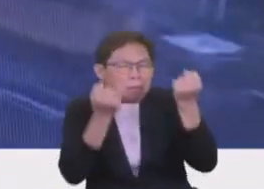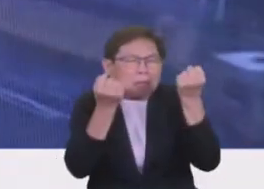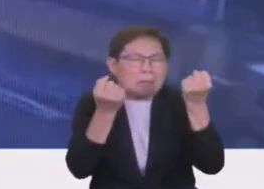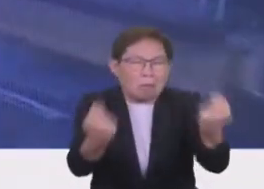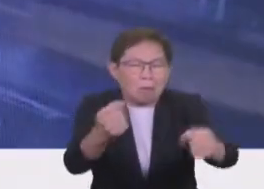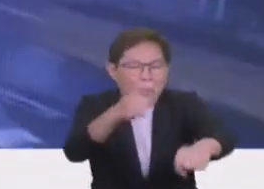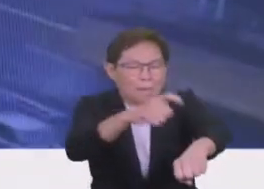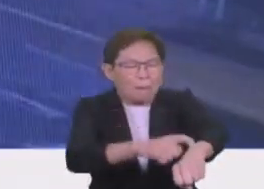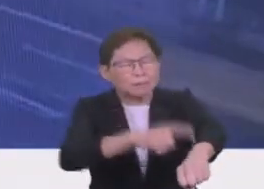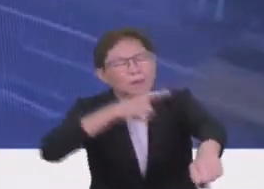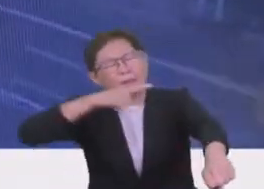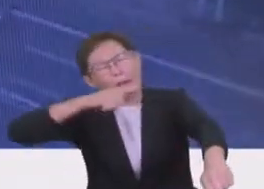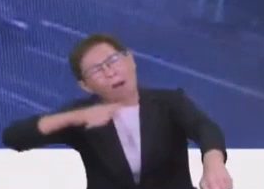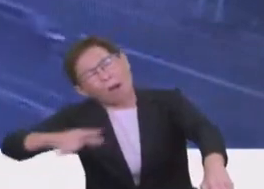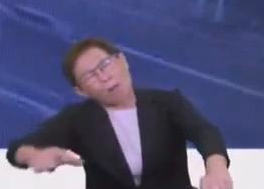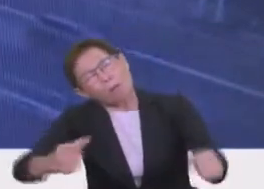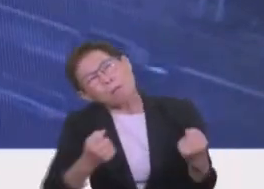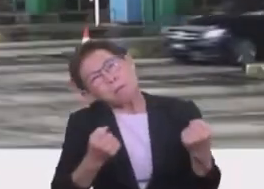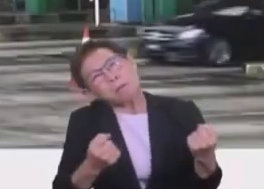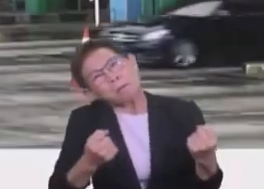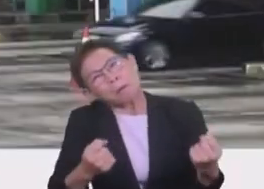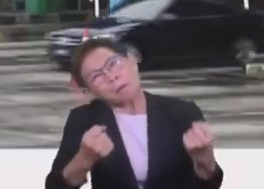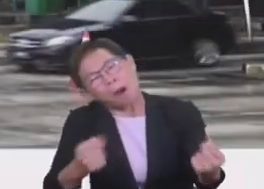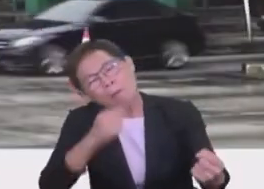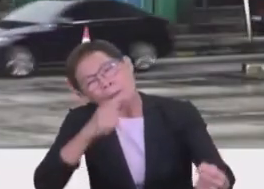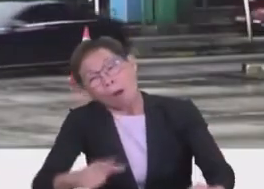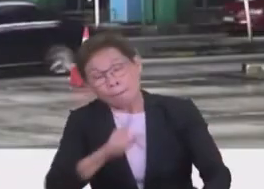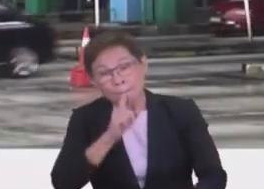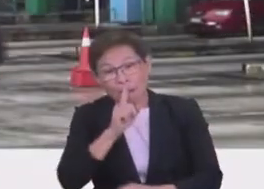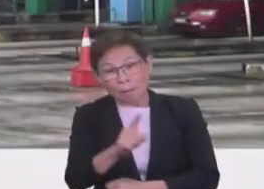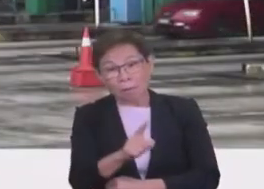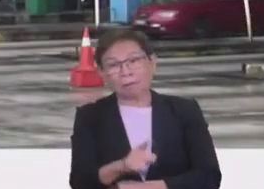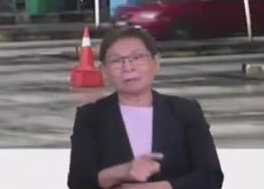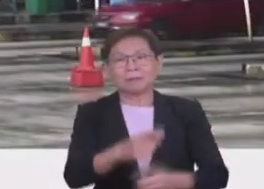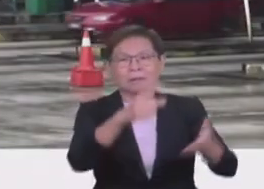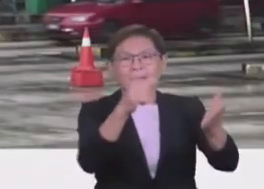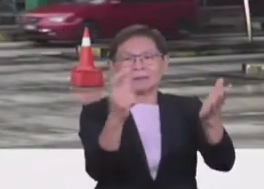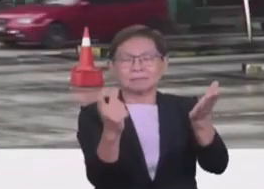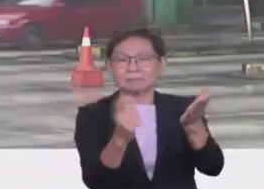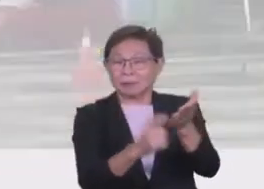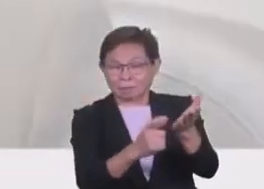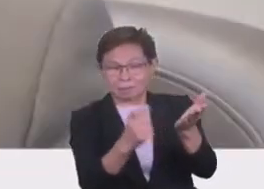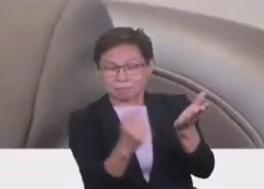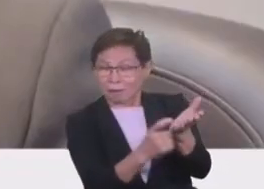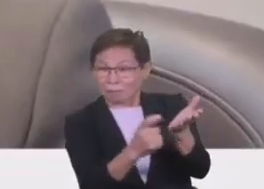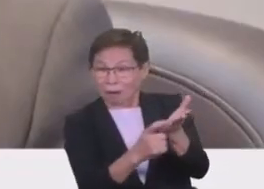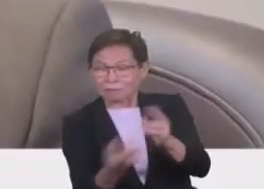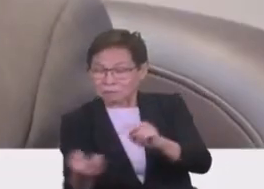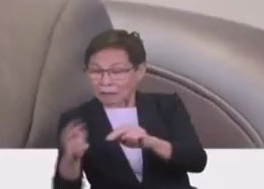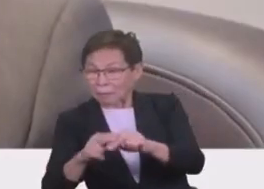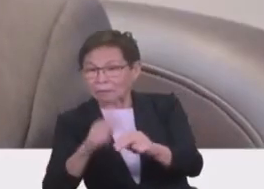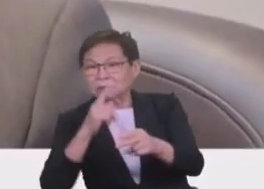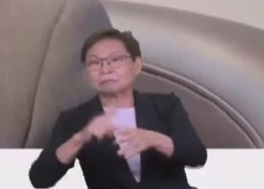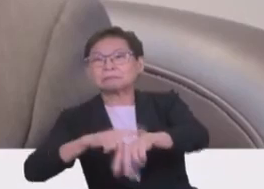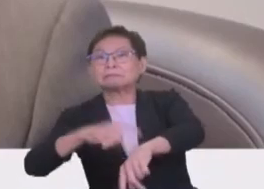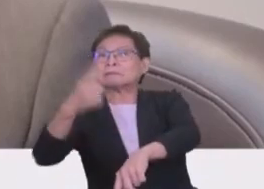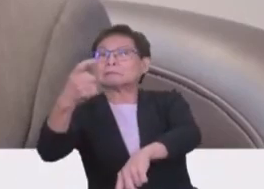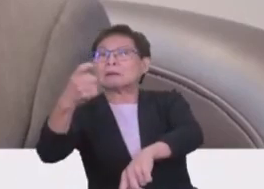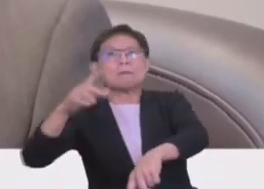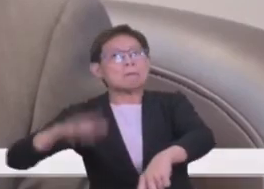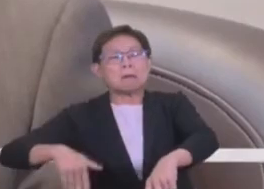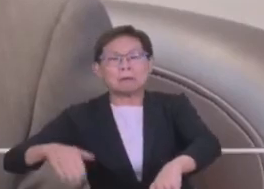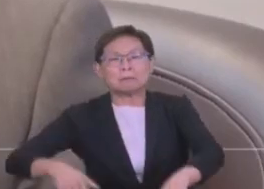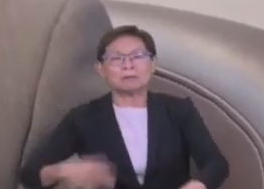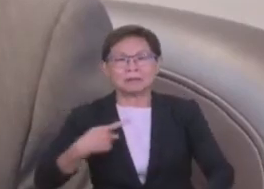untuk tempoh yang panjang. Pastikan juga kad tambah nilai tidak tamat tempoh. Walaupun kita